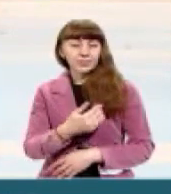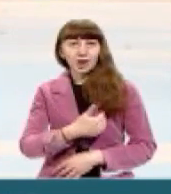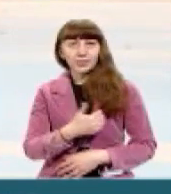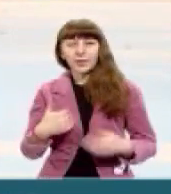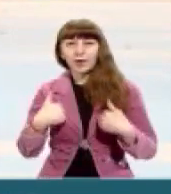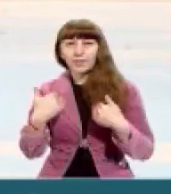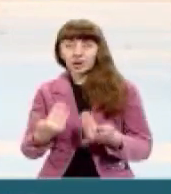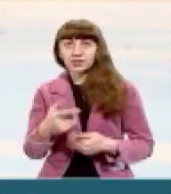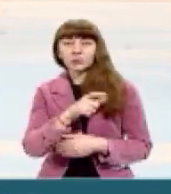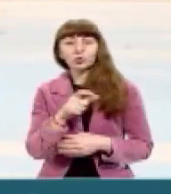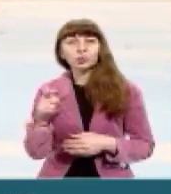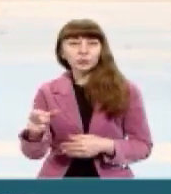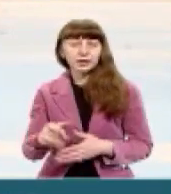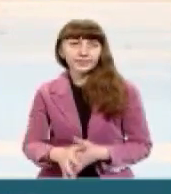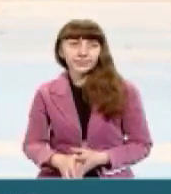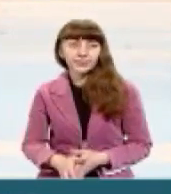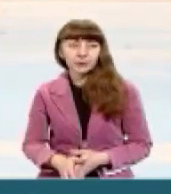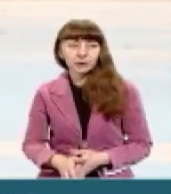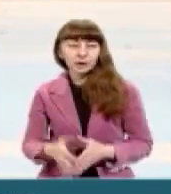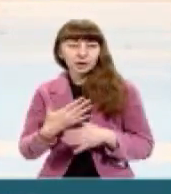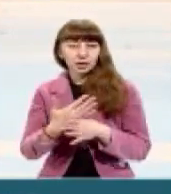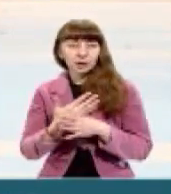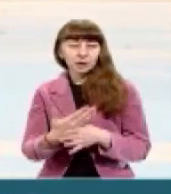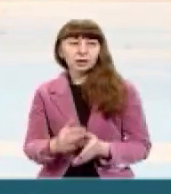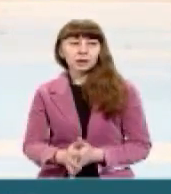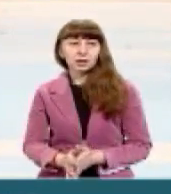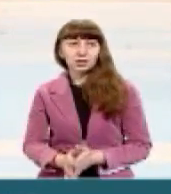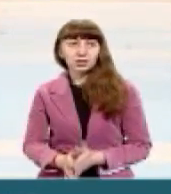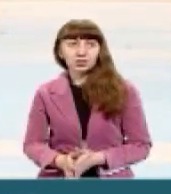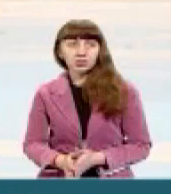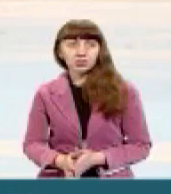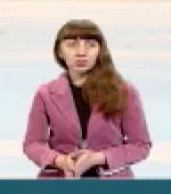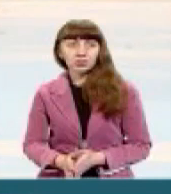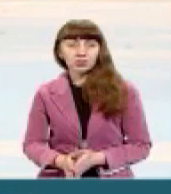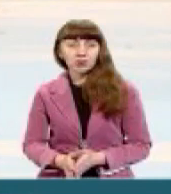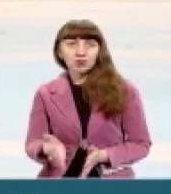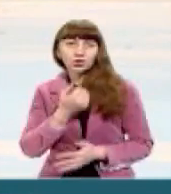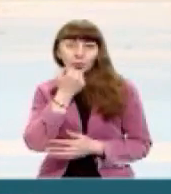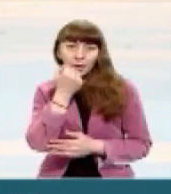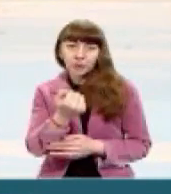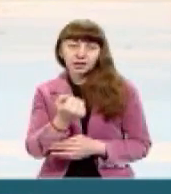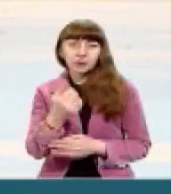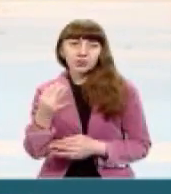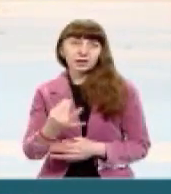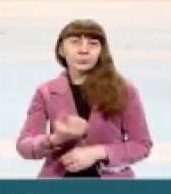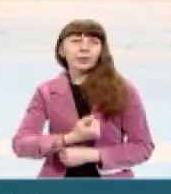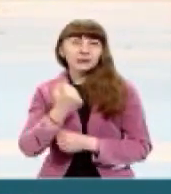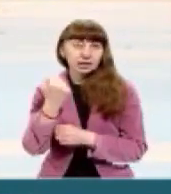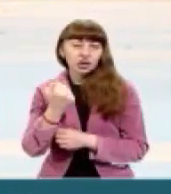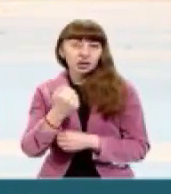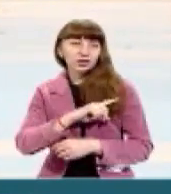аясында осындай қыған аязда суықта жұмыс істейтін қаланы біздің қаламызды тазалайтын қардан